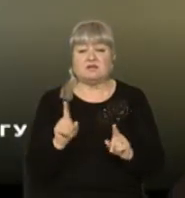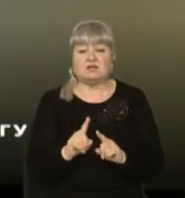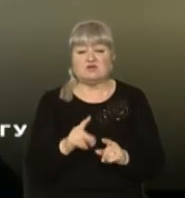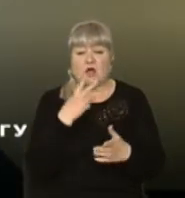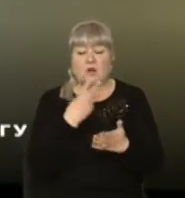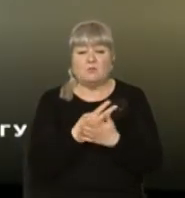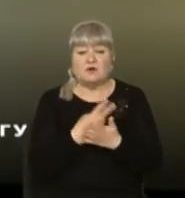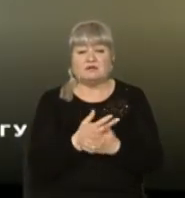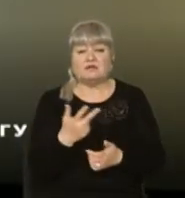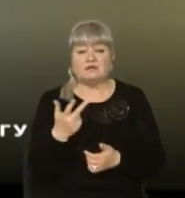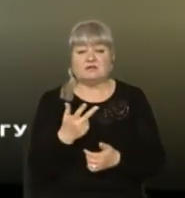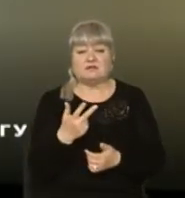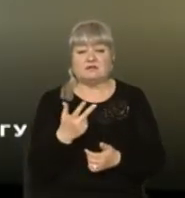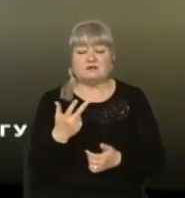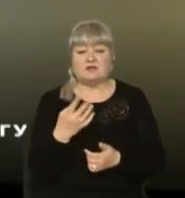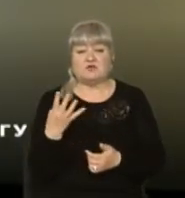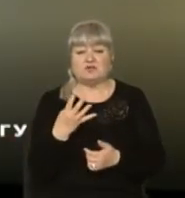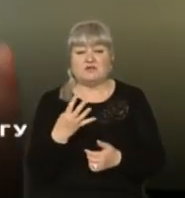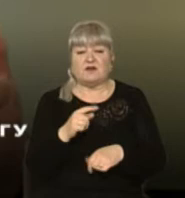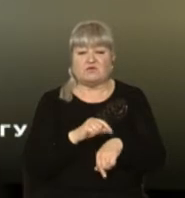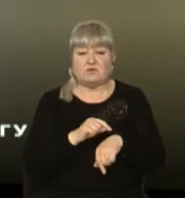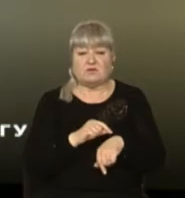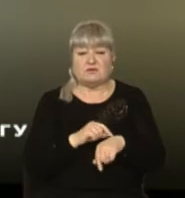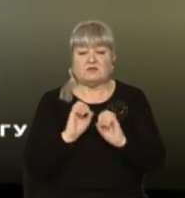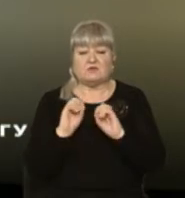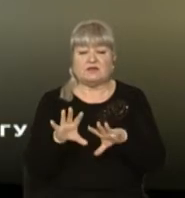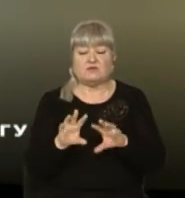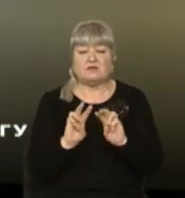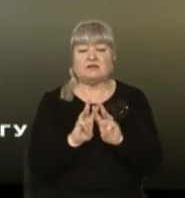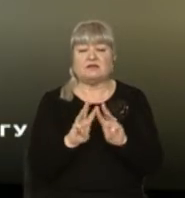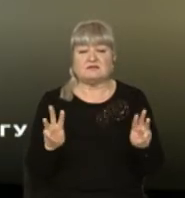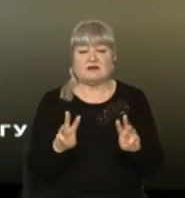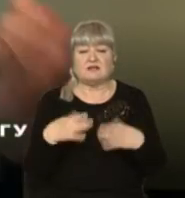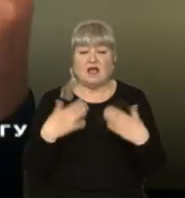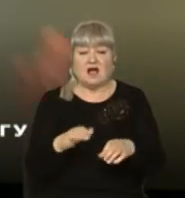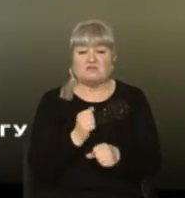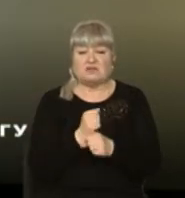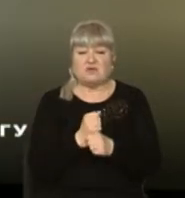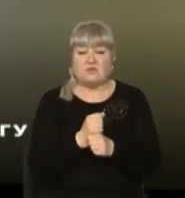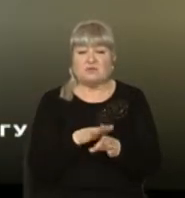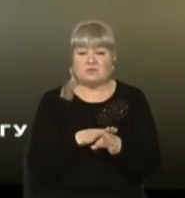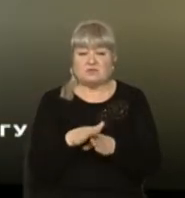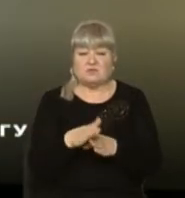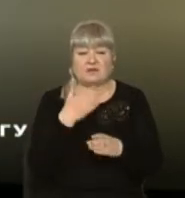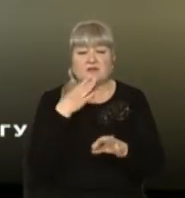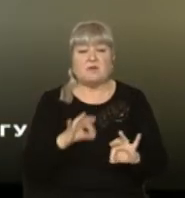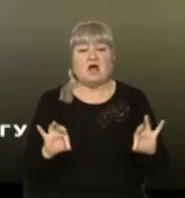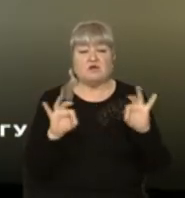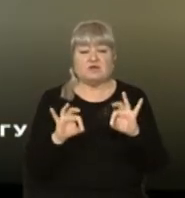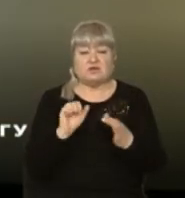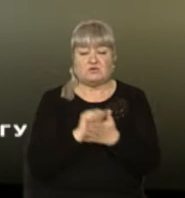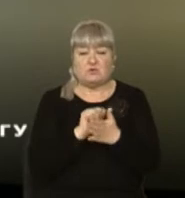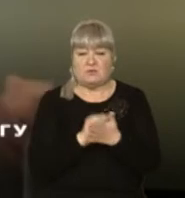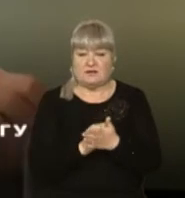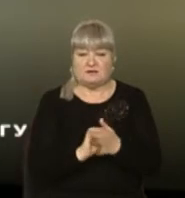показали 3-4 години, виставили на сайт, а вже саму роботу зробили. Отже, нема жодних документів.